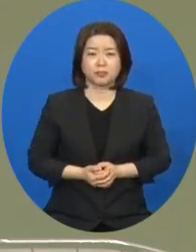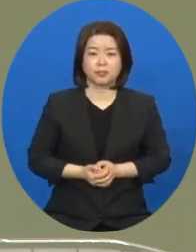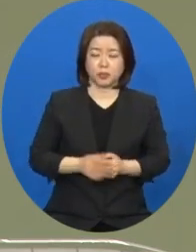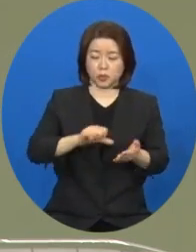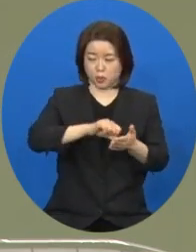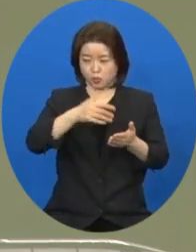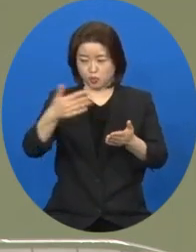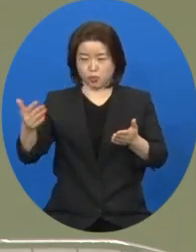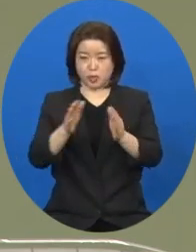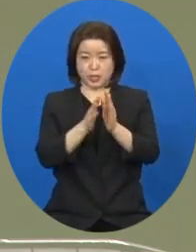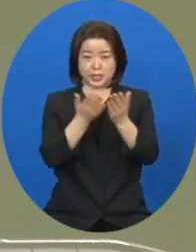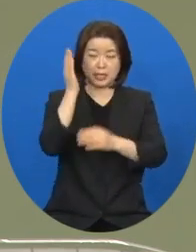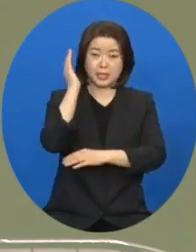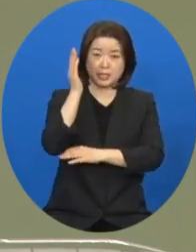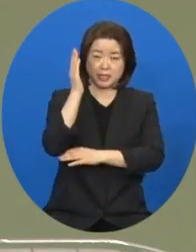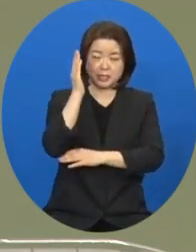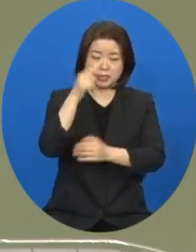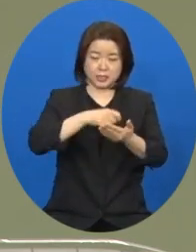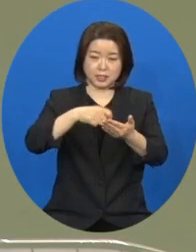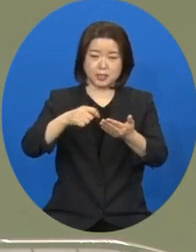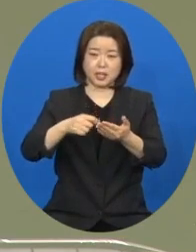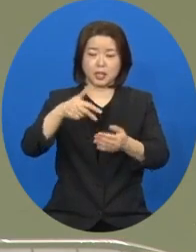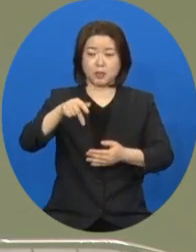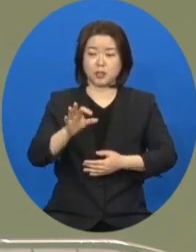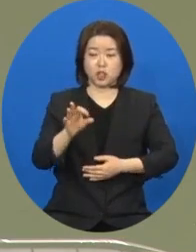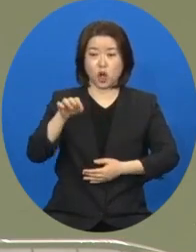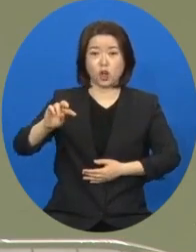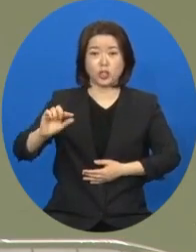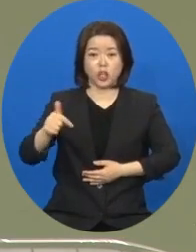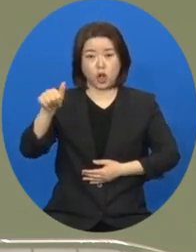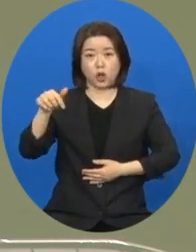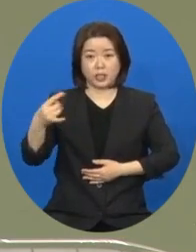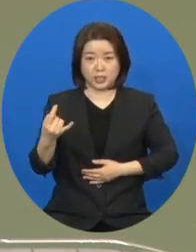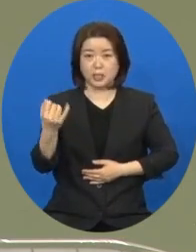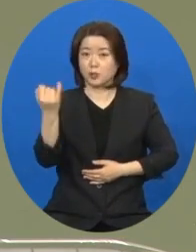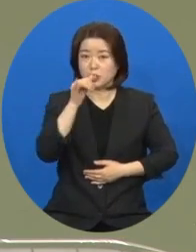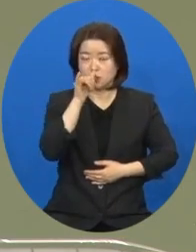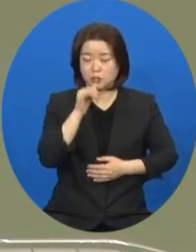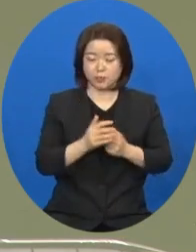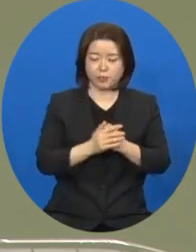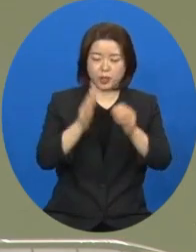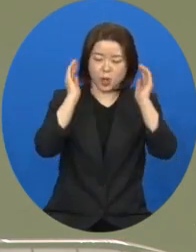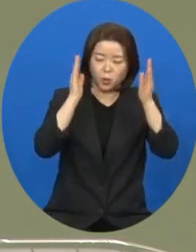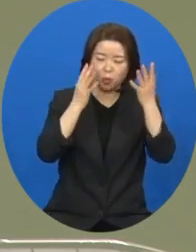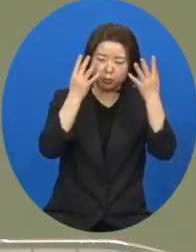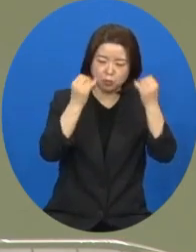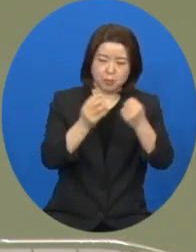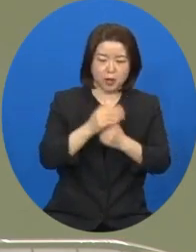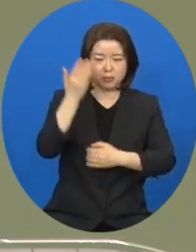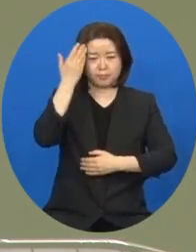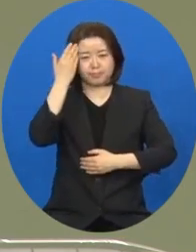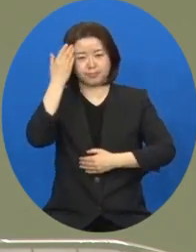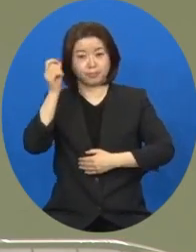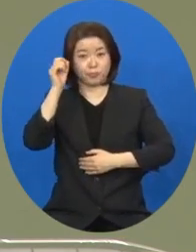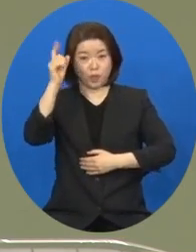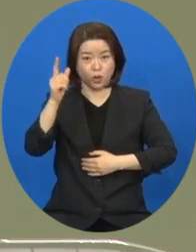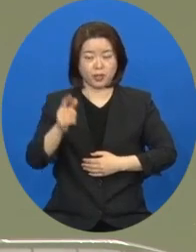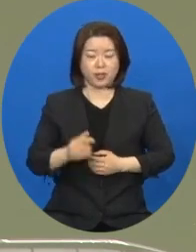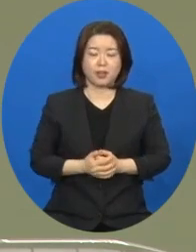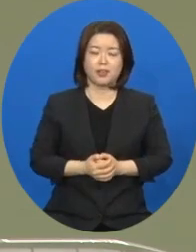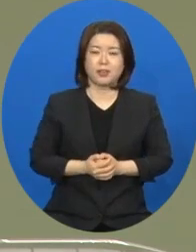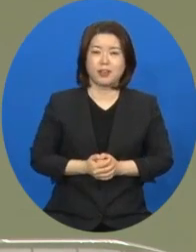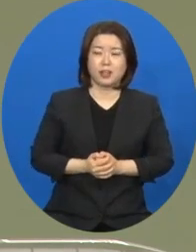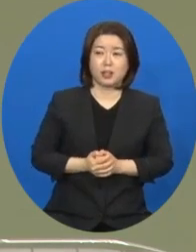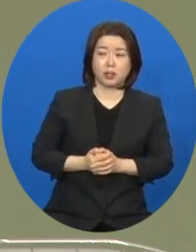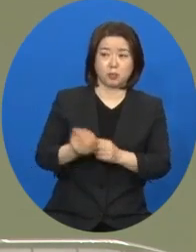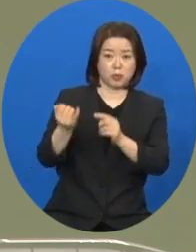유명한 소설가 정연희 씨라는 분이 계십니다. 그분은 공부도 많이 했고 굉장히 지성적인 분이에요. 그도